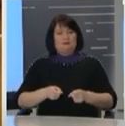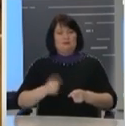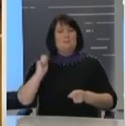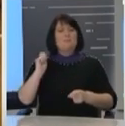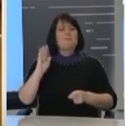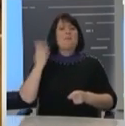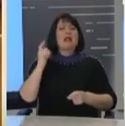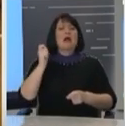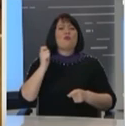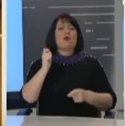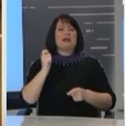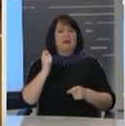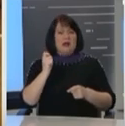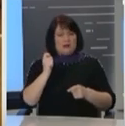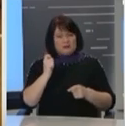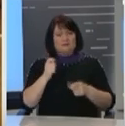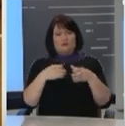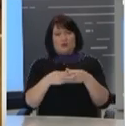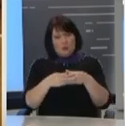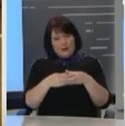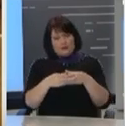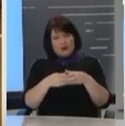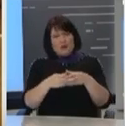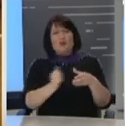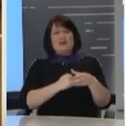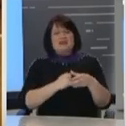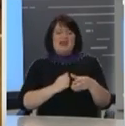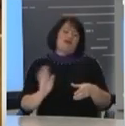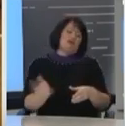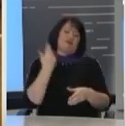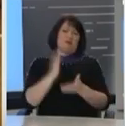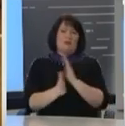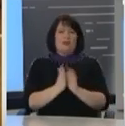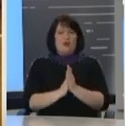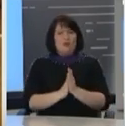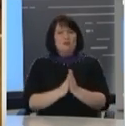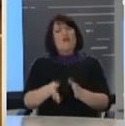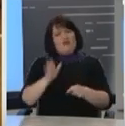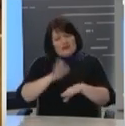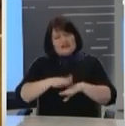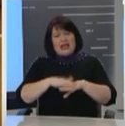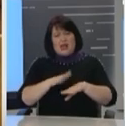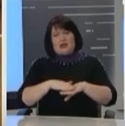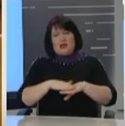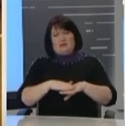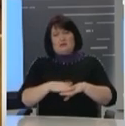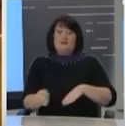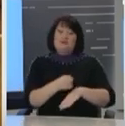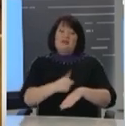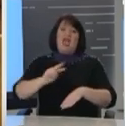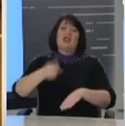που οδήγησαν την Ελλάδα στη χειροκοπία και που λαιλάτισαν τις δυνατότητές της στα έδρανα της